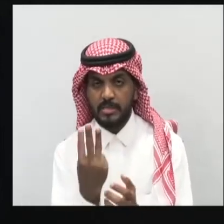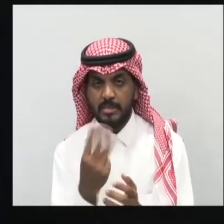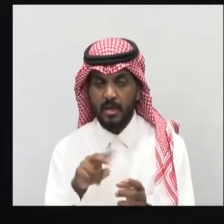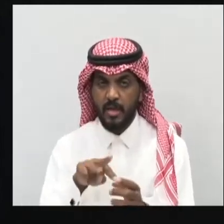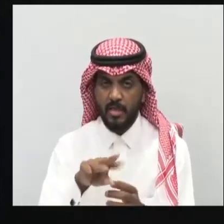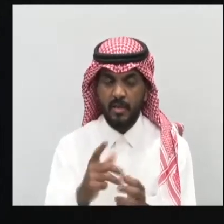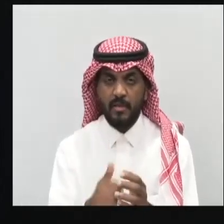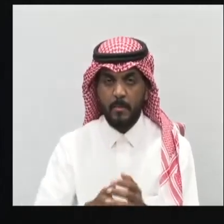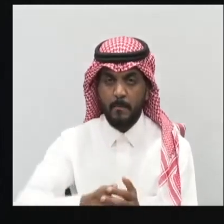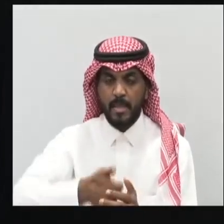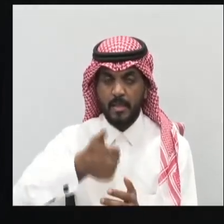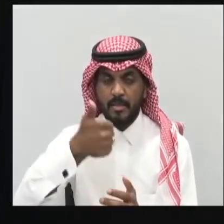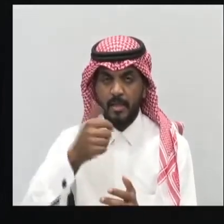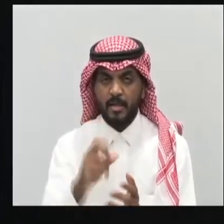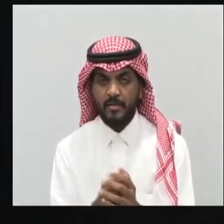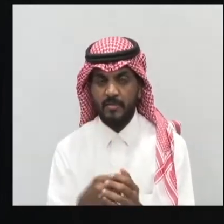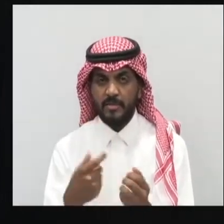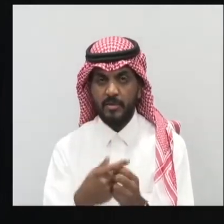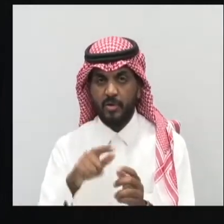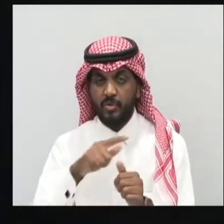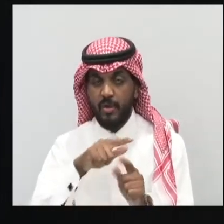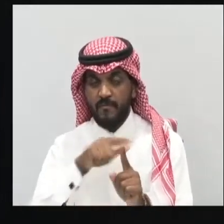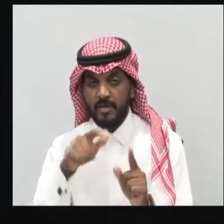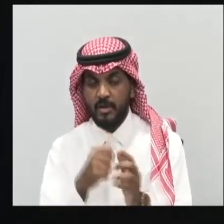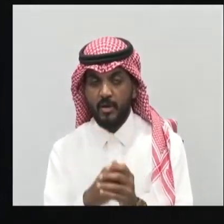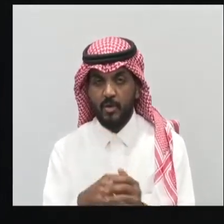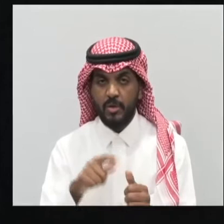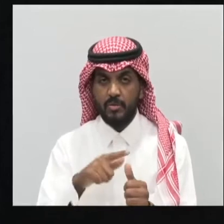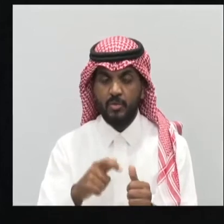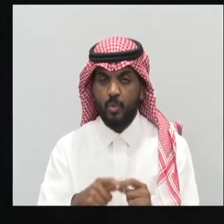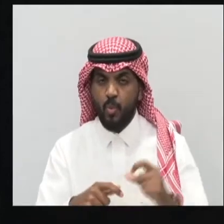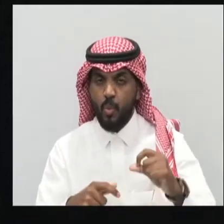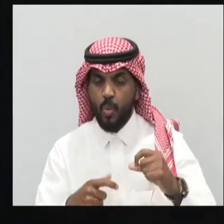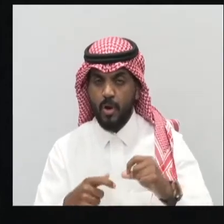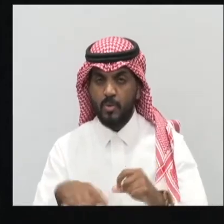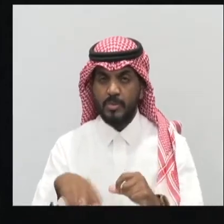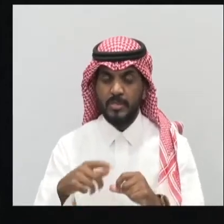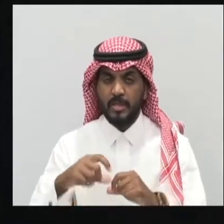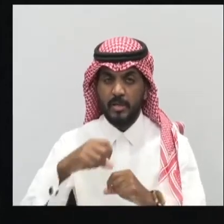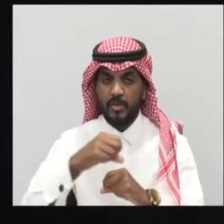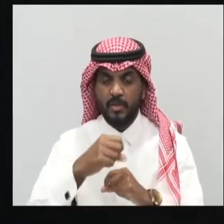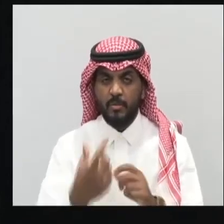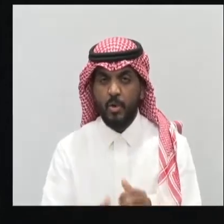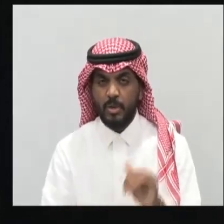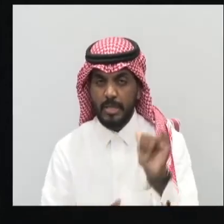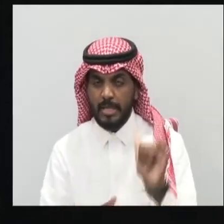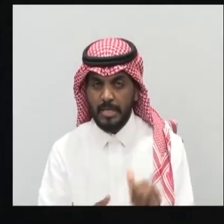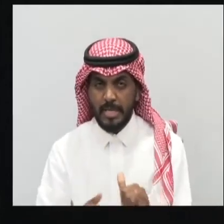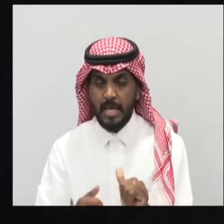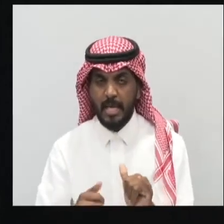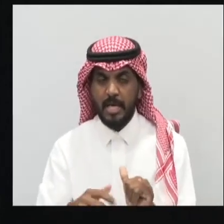المدود، أحسنتم، مد بالألف صديقتها الفتحة، مد بالواو صديقتها الضمة، ومد بالياء